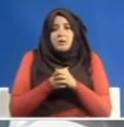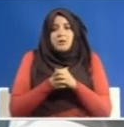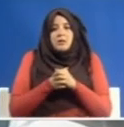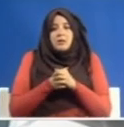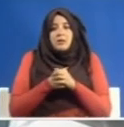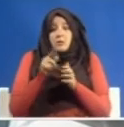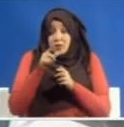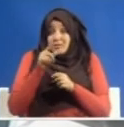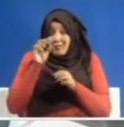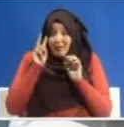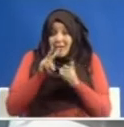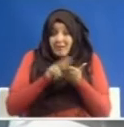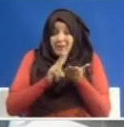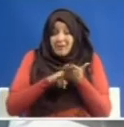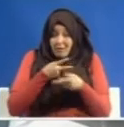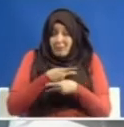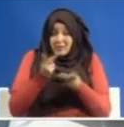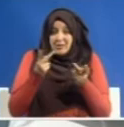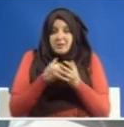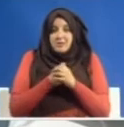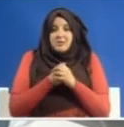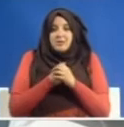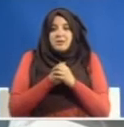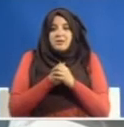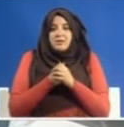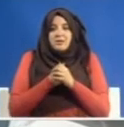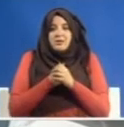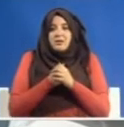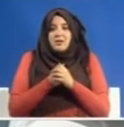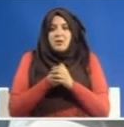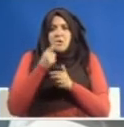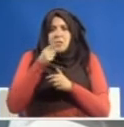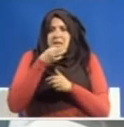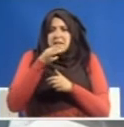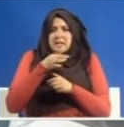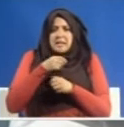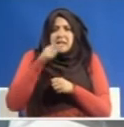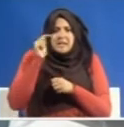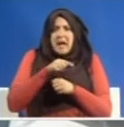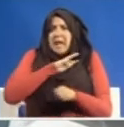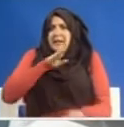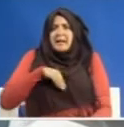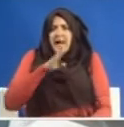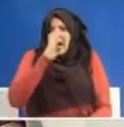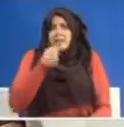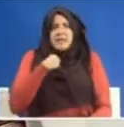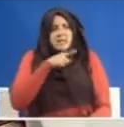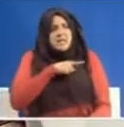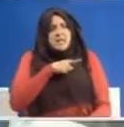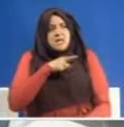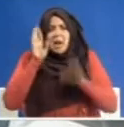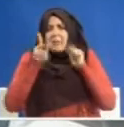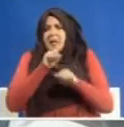أروي هذه الحكاية للعبرة. نهار اللي حرصات وقتل هذا رأي الأخير، يا صلاة يبقى على